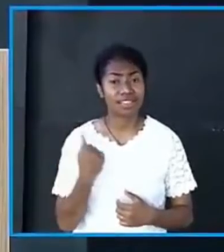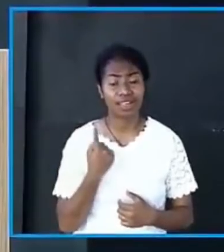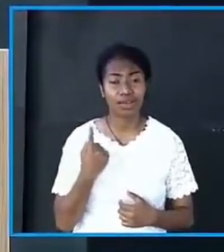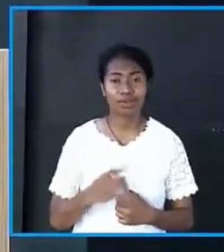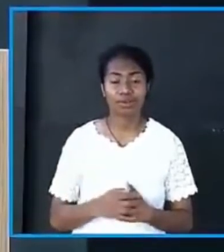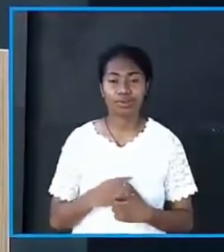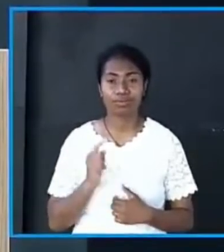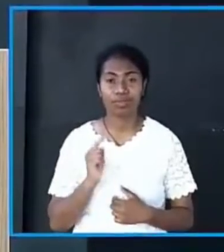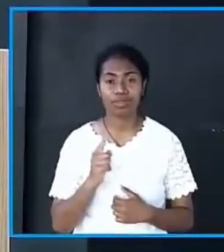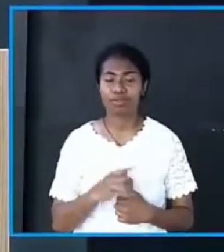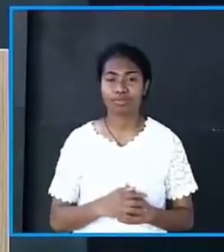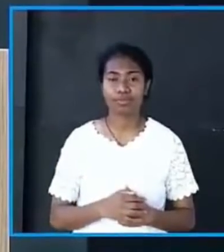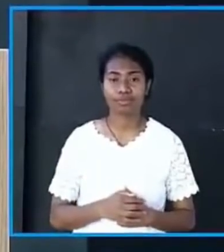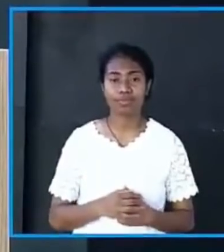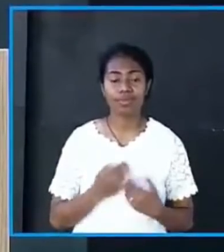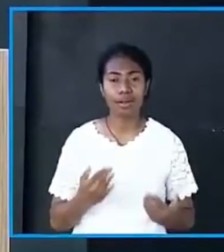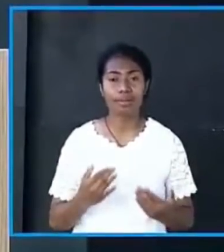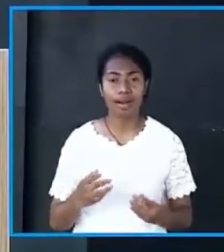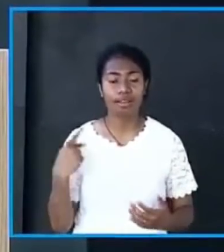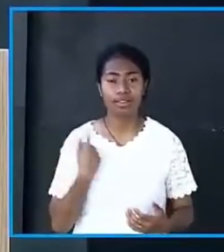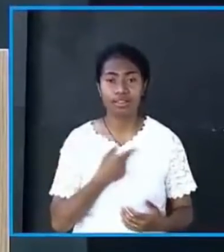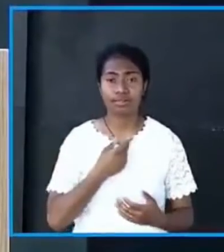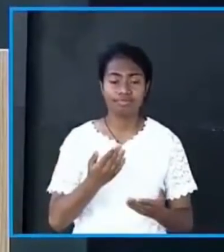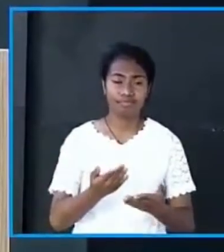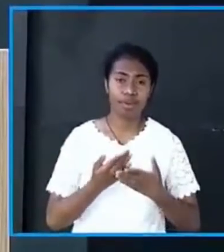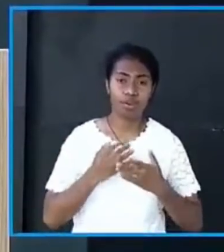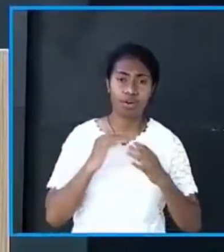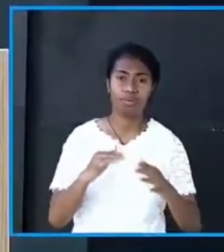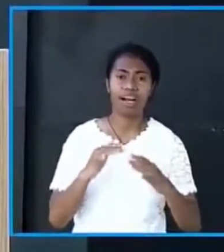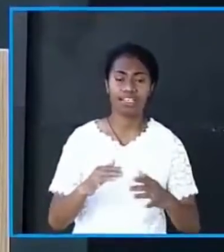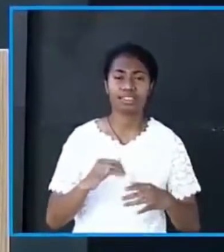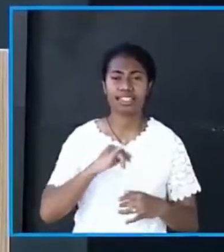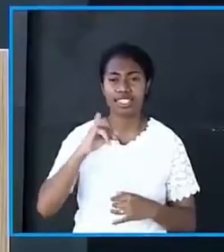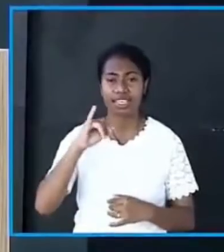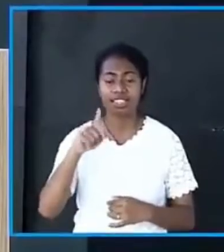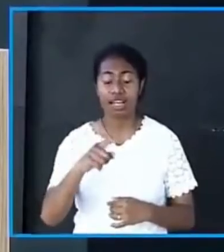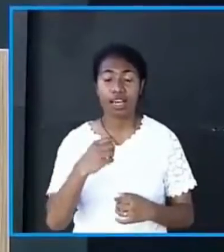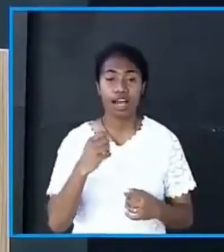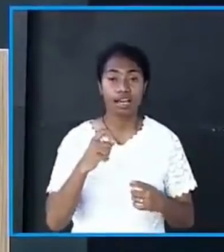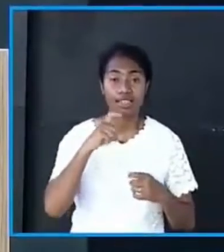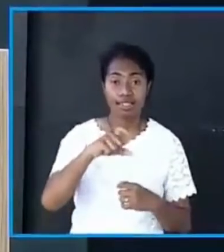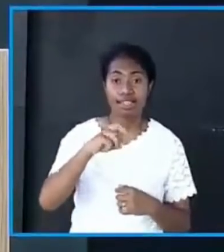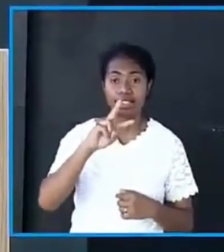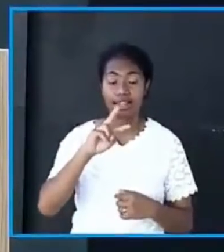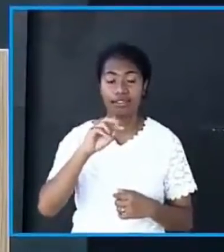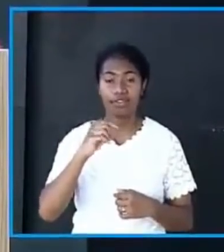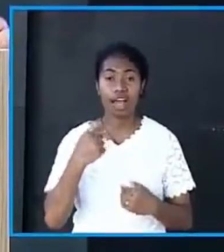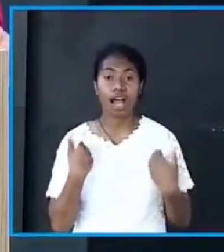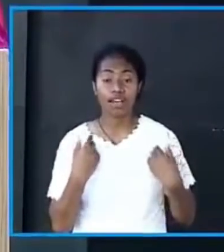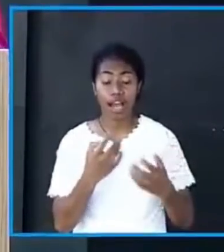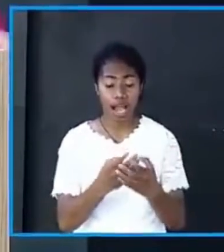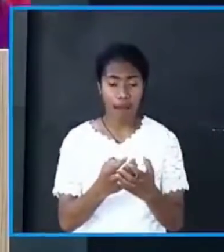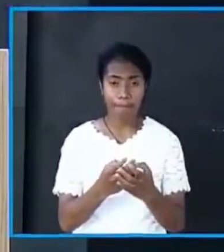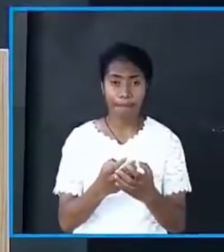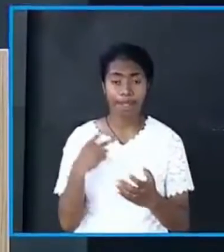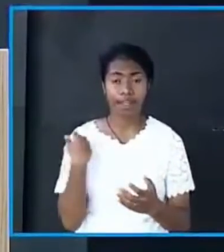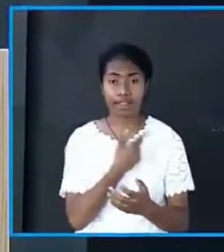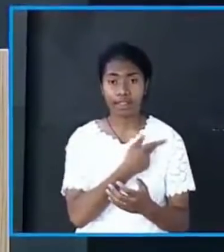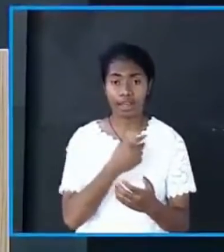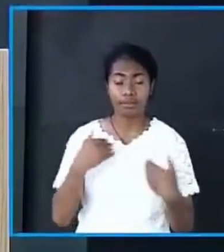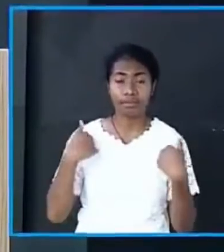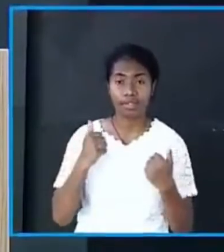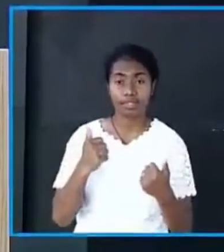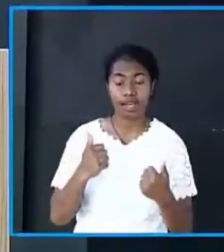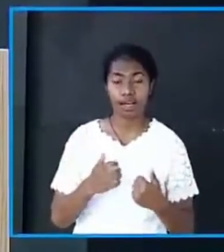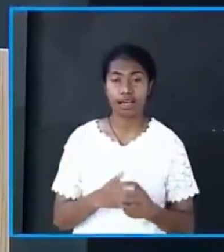seperti itu maka kita bisa lihat banyak bareng connect internet CCTV ponsel kita bisa